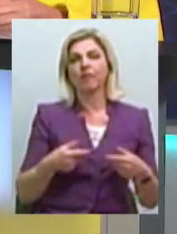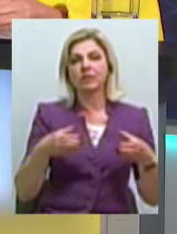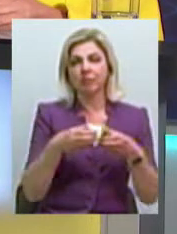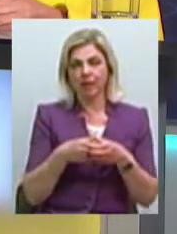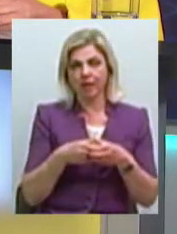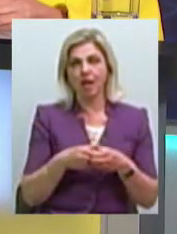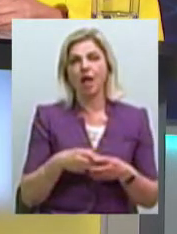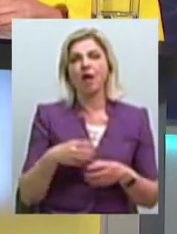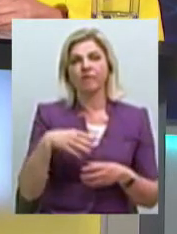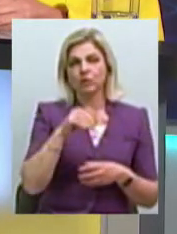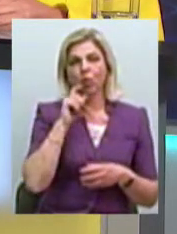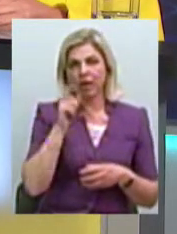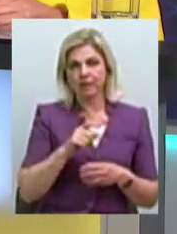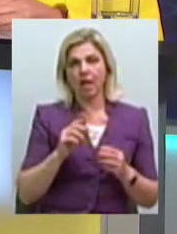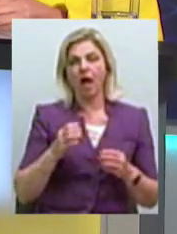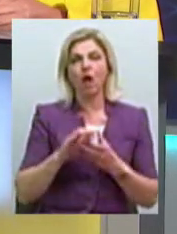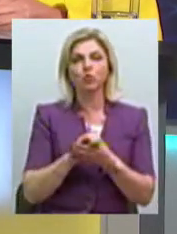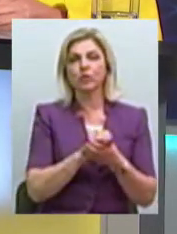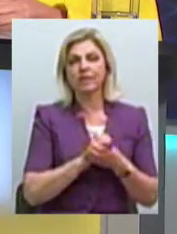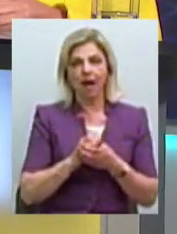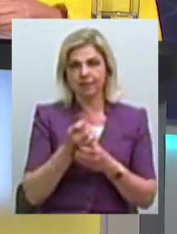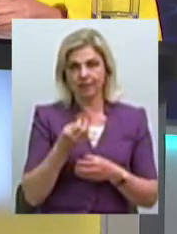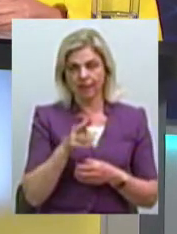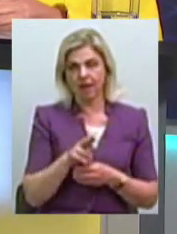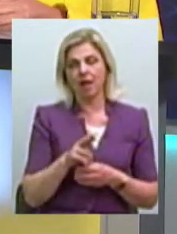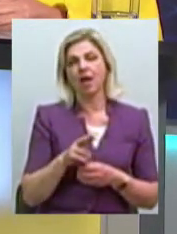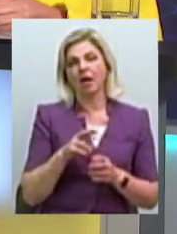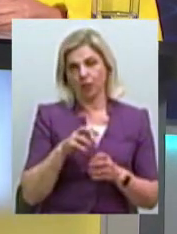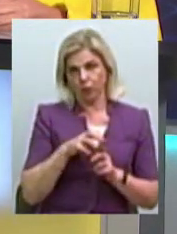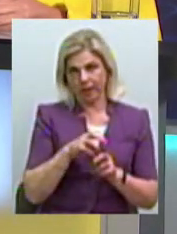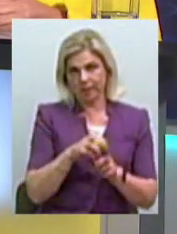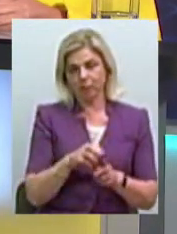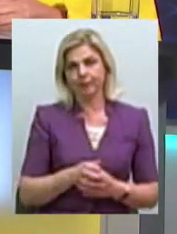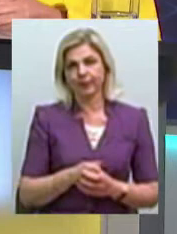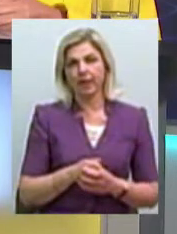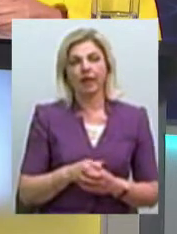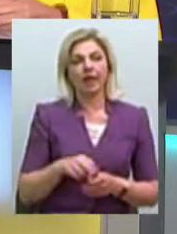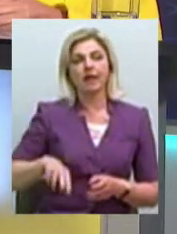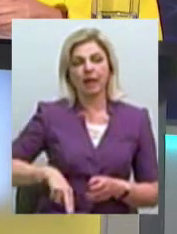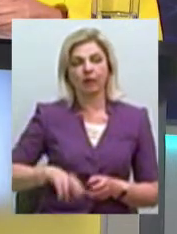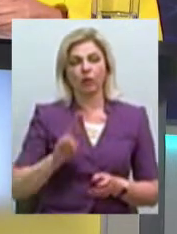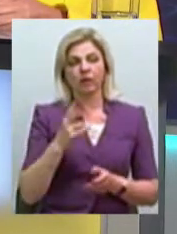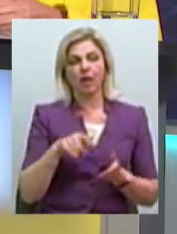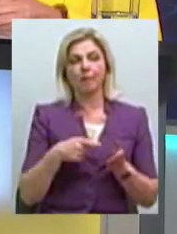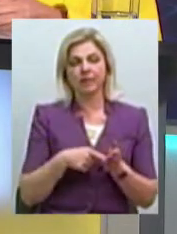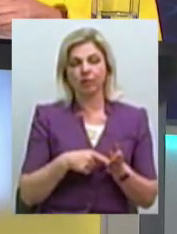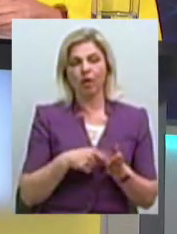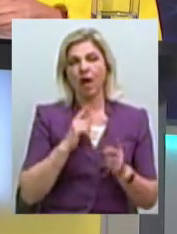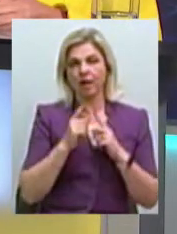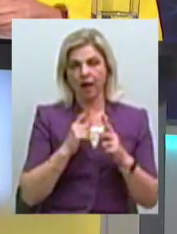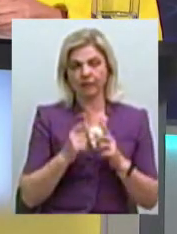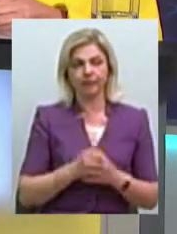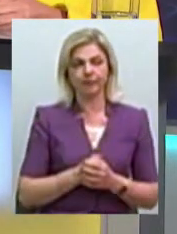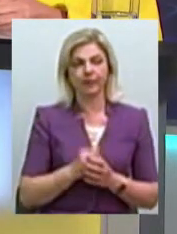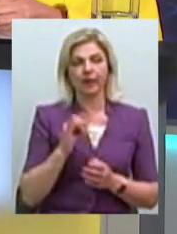Яніна Гаврилова, директорка департаменту економічного розвитку Миколаївської міської ради Тетяна Шулюченко